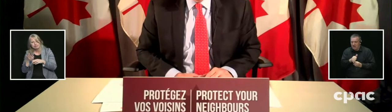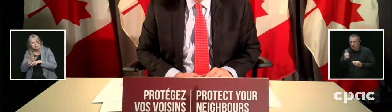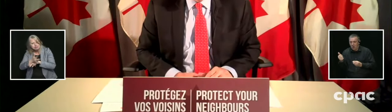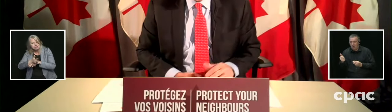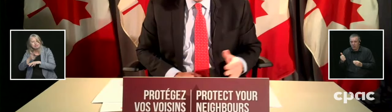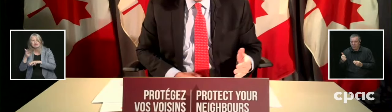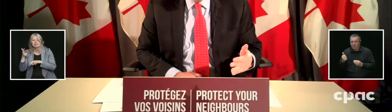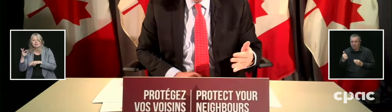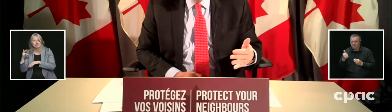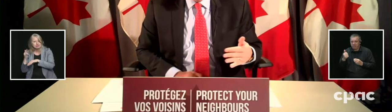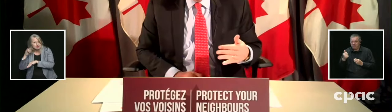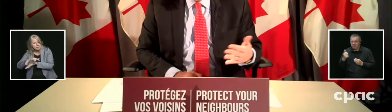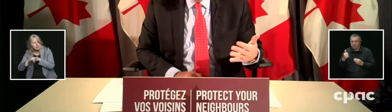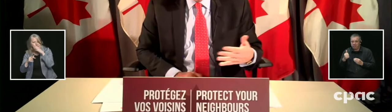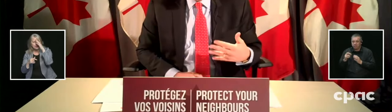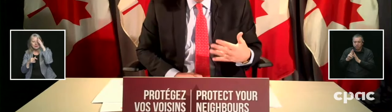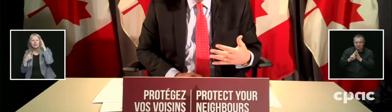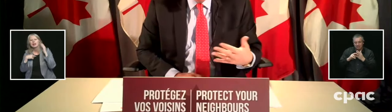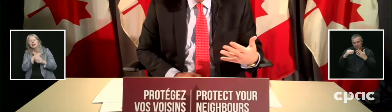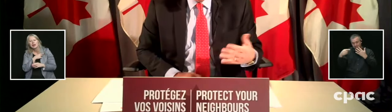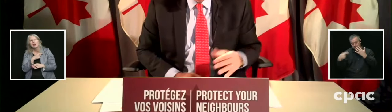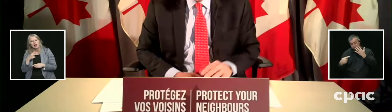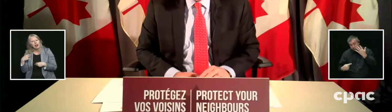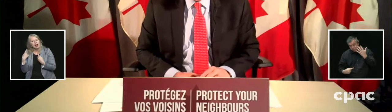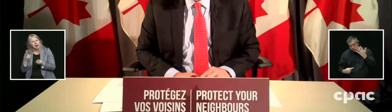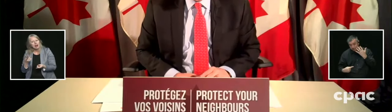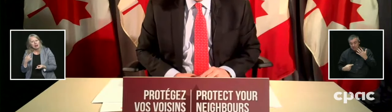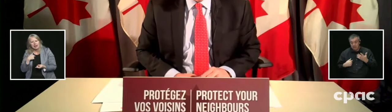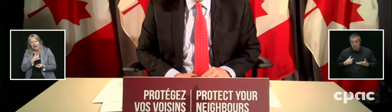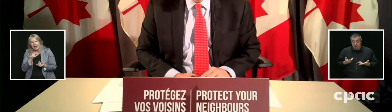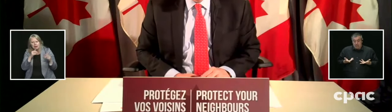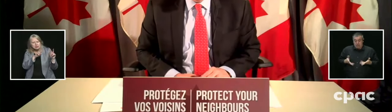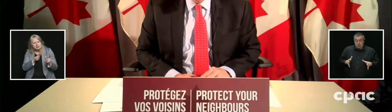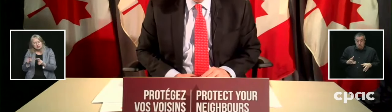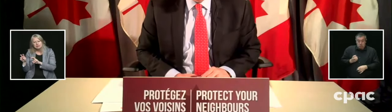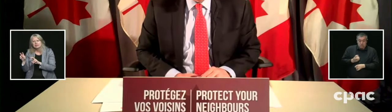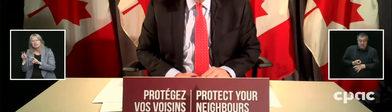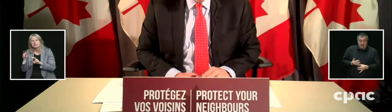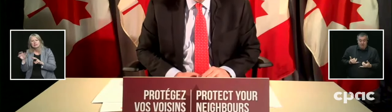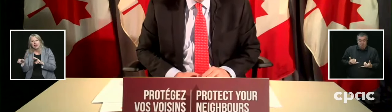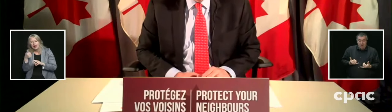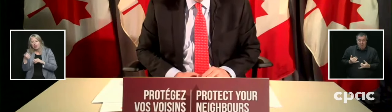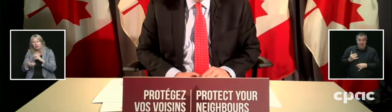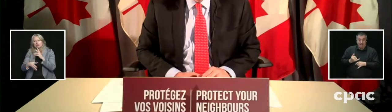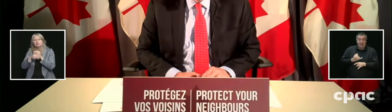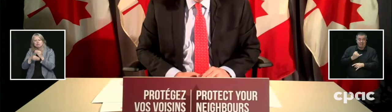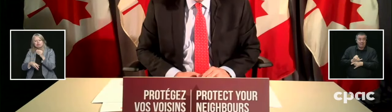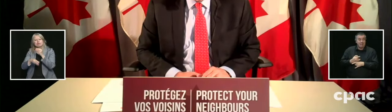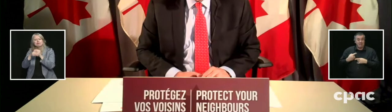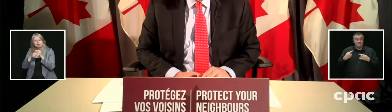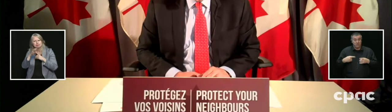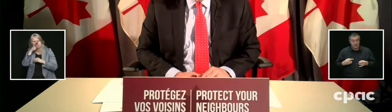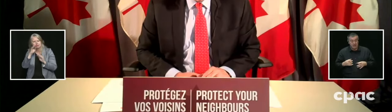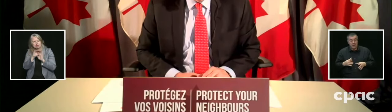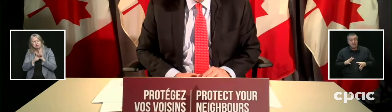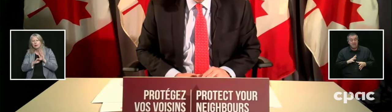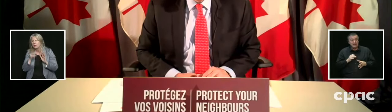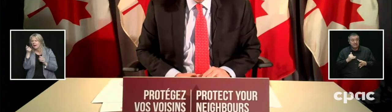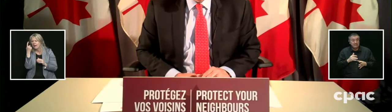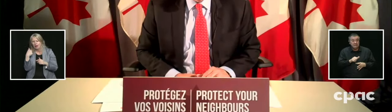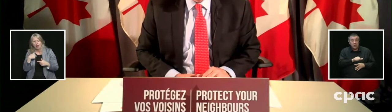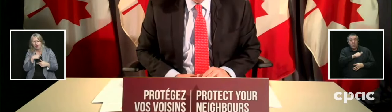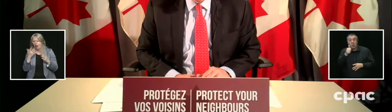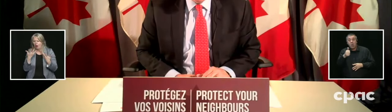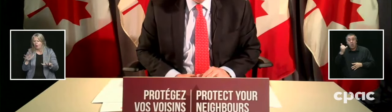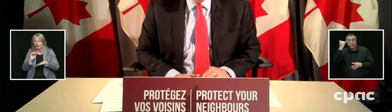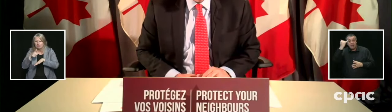mesures pour renforcer une position qui est déjà assez sévère aux frontières internationales. Mais si on peut faire des choses davantage, bien,